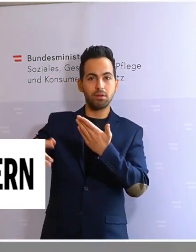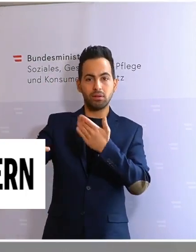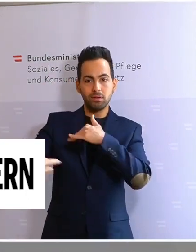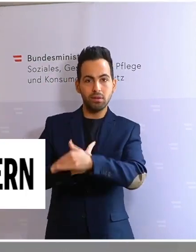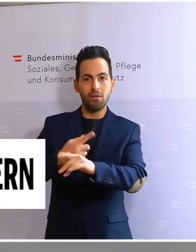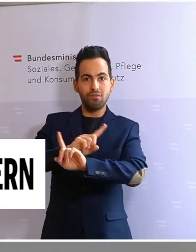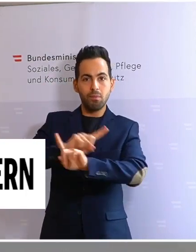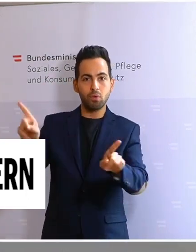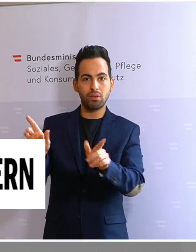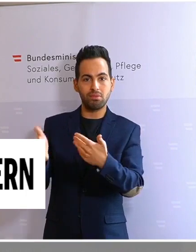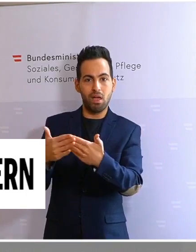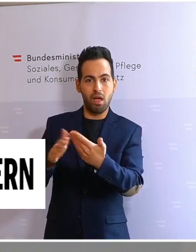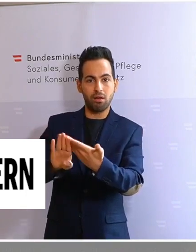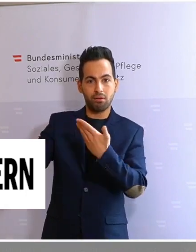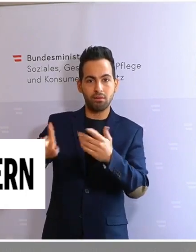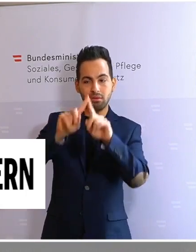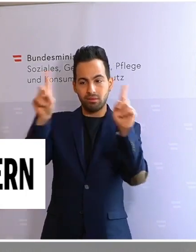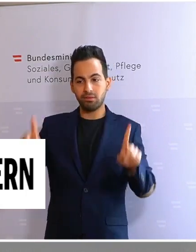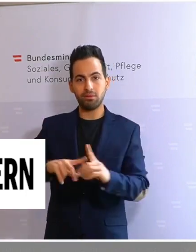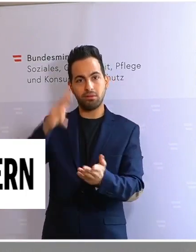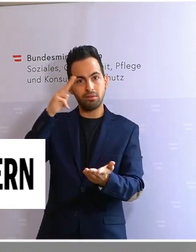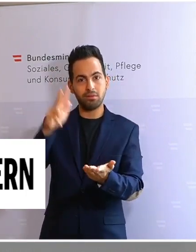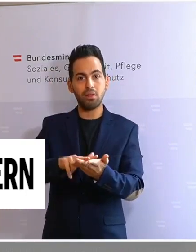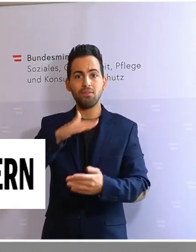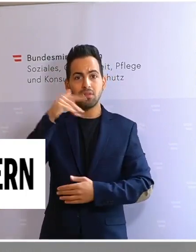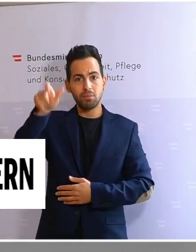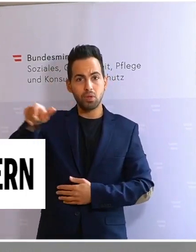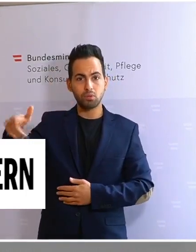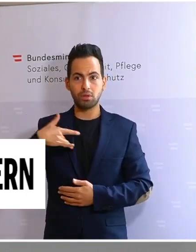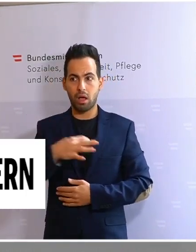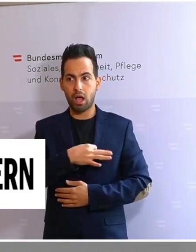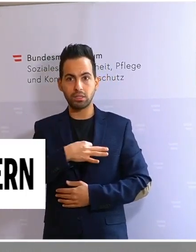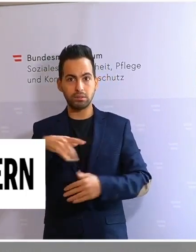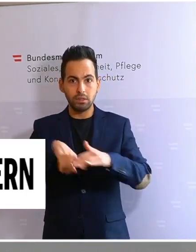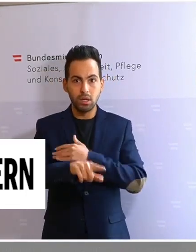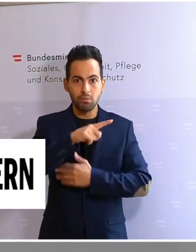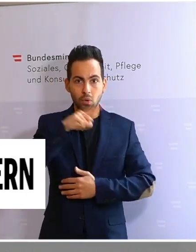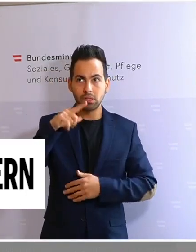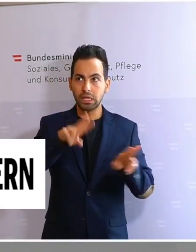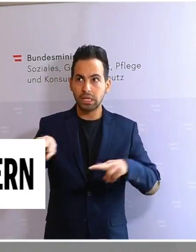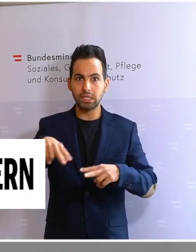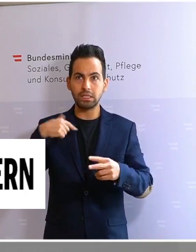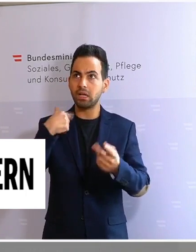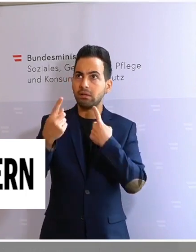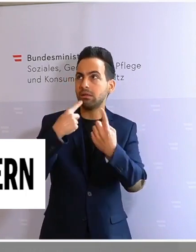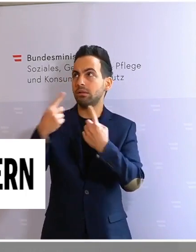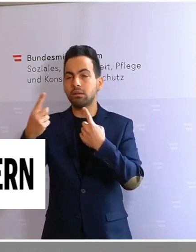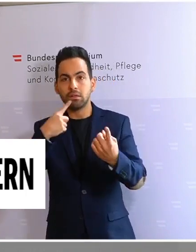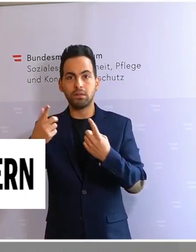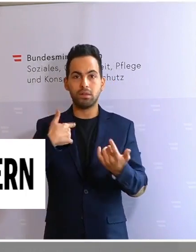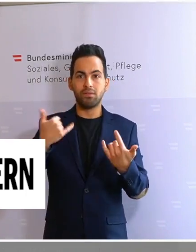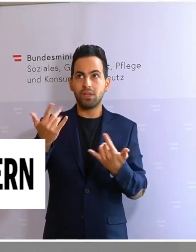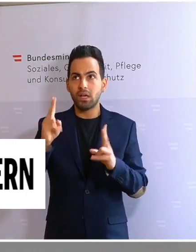allein dieser Schritt, zu Gericht, zur Polizei zu gehen, auch für eine einstweilige Verfügung mitunter schon zu einer Gefahr